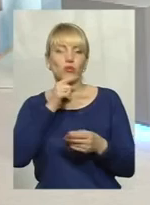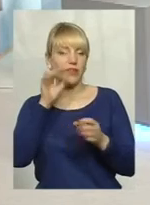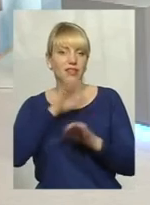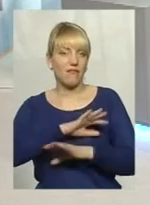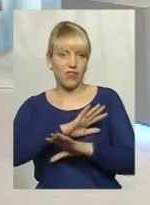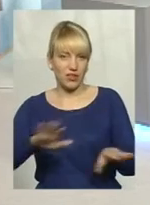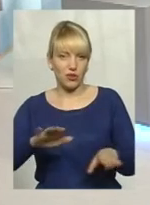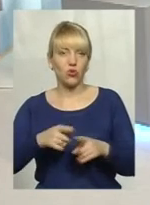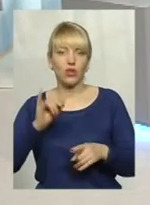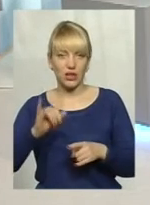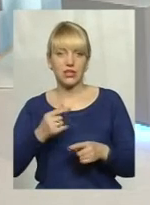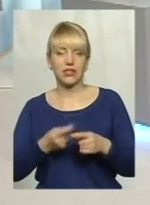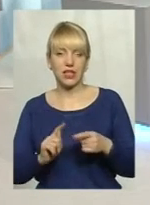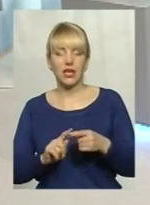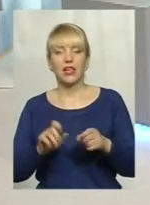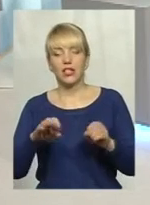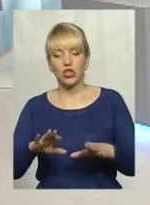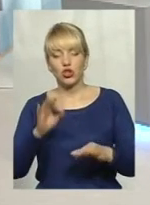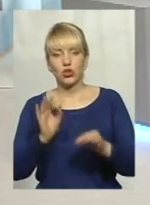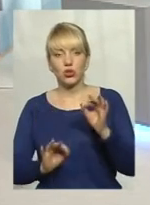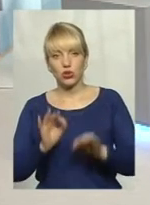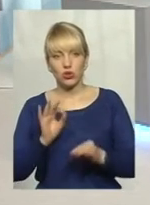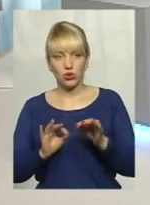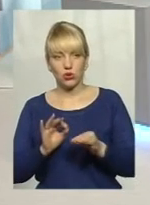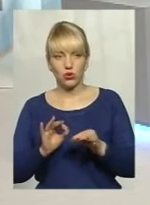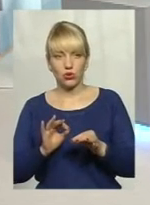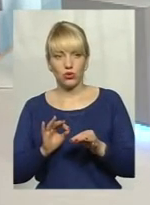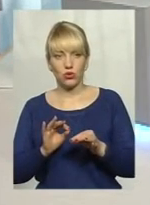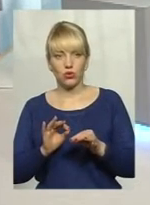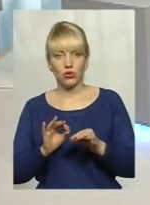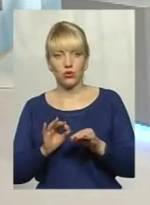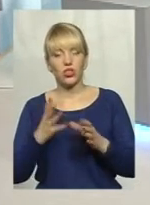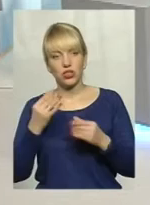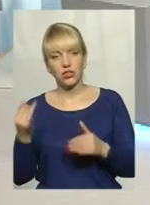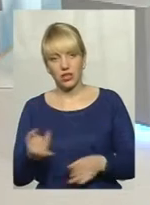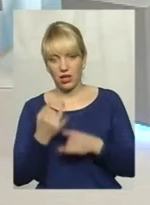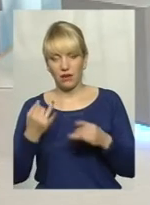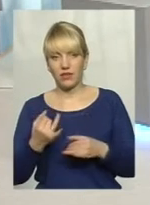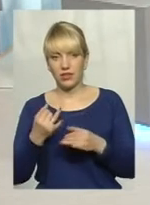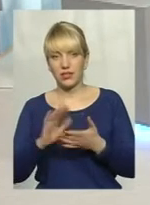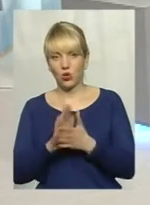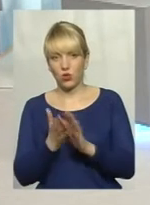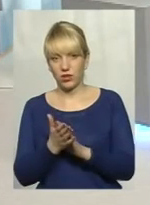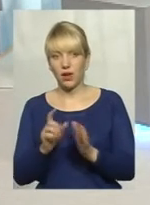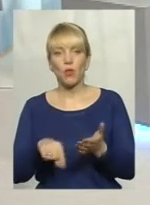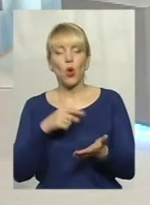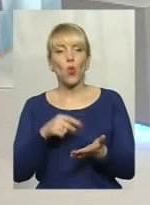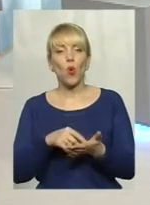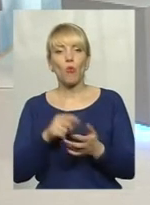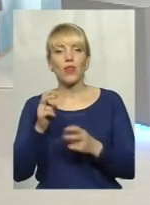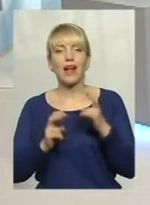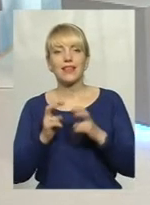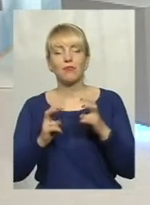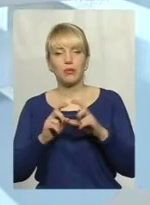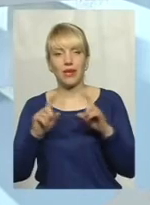ну, найбільше насправді рішень суду саме по преміюванню. Ще досить цікава ситуація, до речі, з комунальними